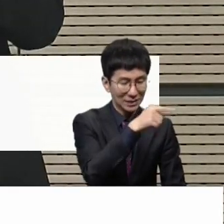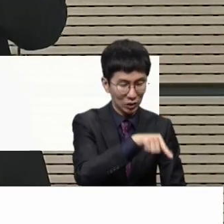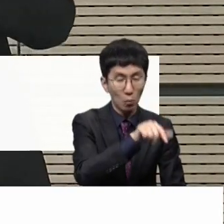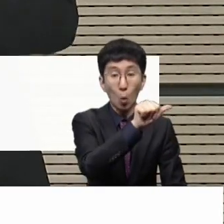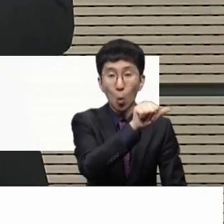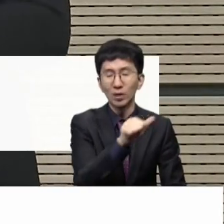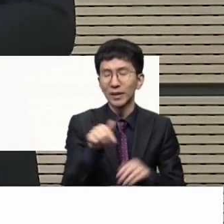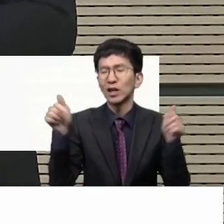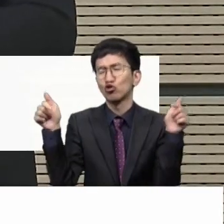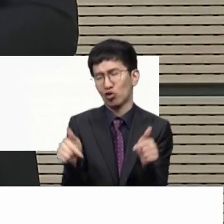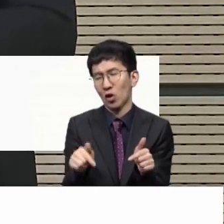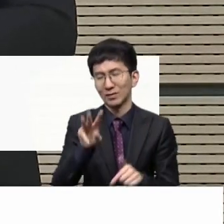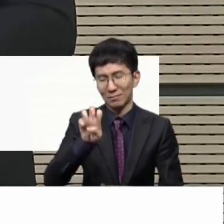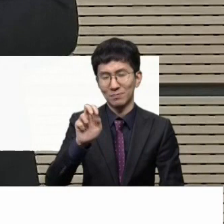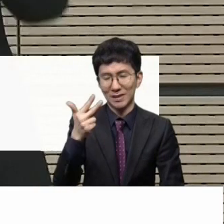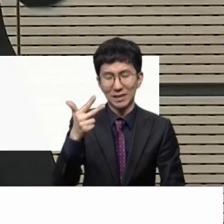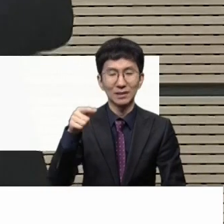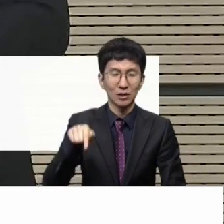37.3도로